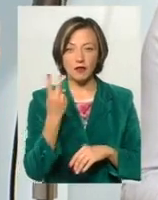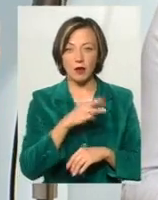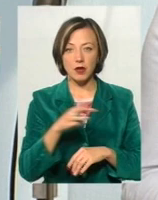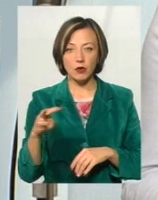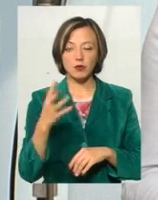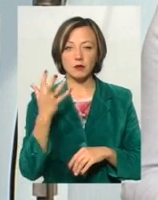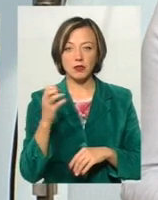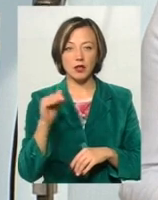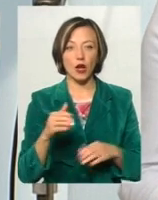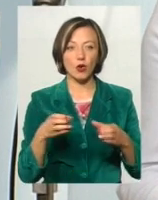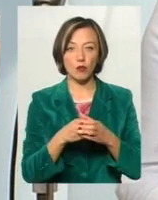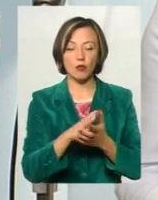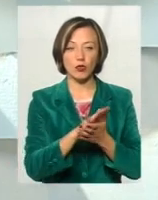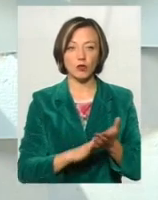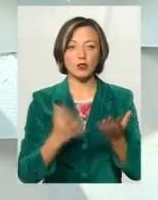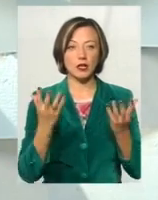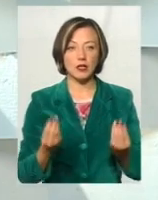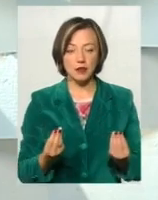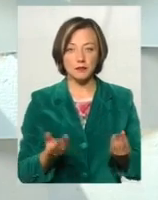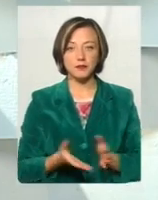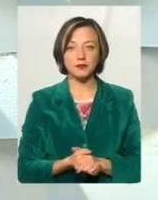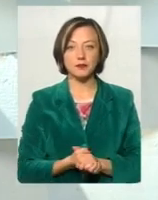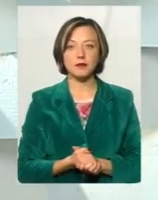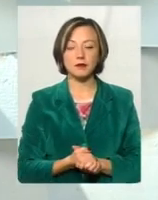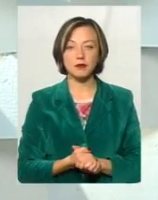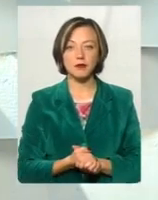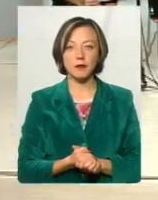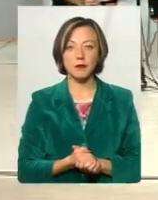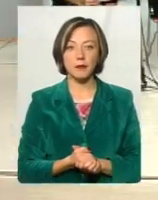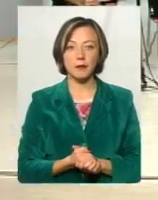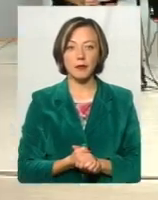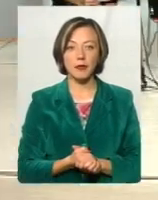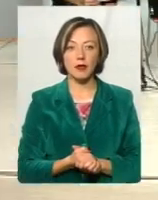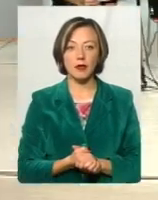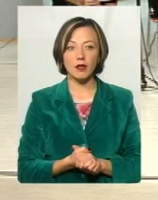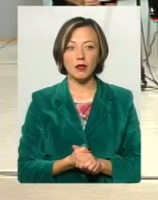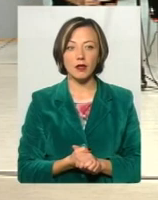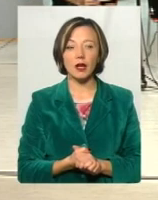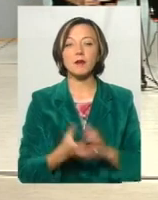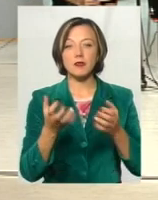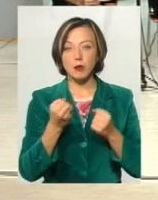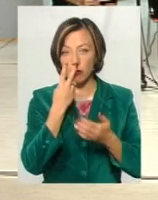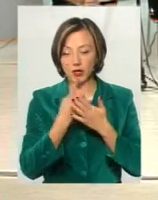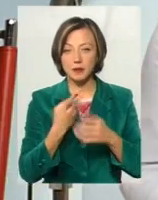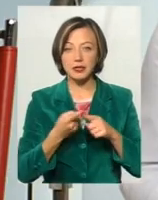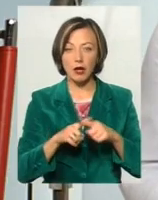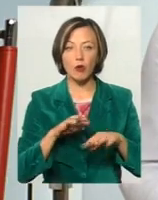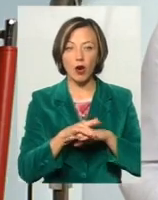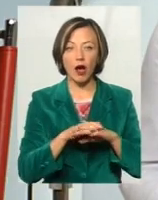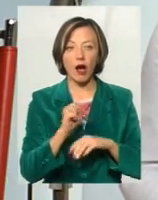2 мільйона 500, так, на групи продовженого дня. Прорахунок, щоб провести, зрозуміло, ми візьмемо і подивимося цей прорахунок.